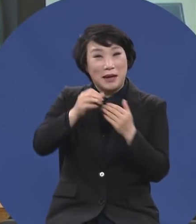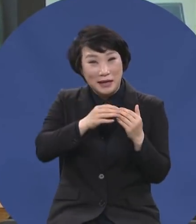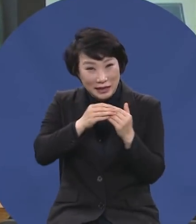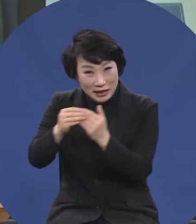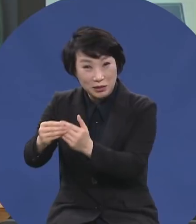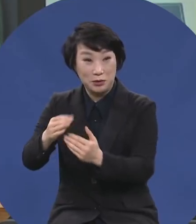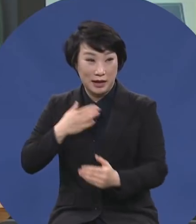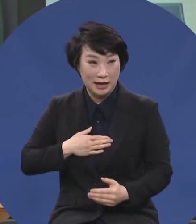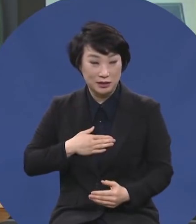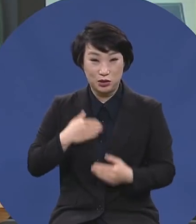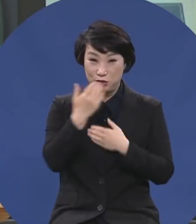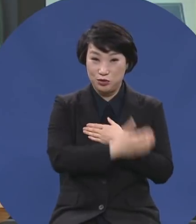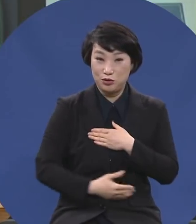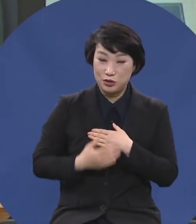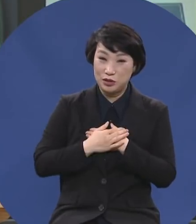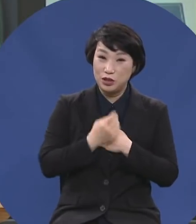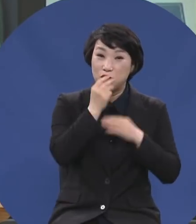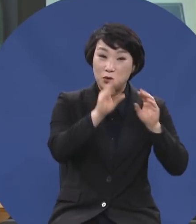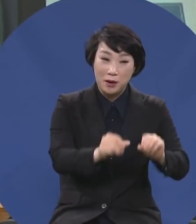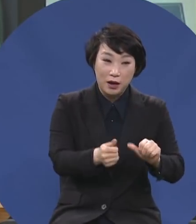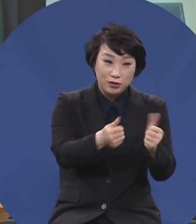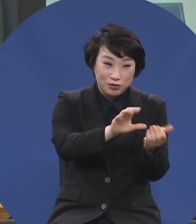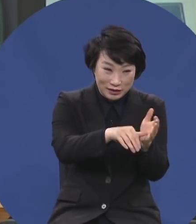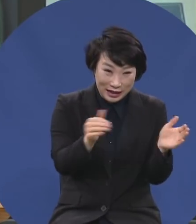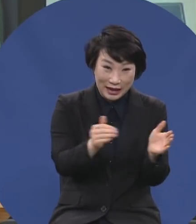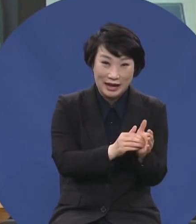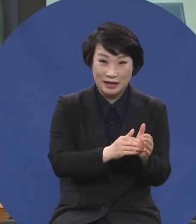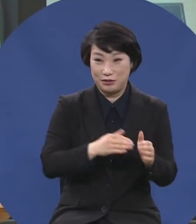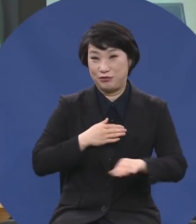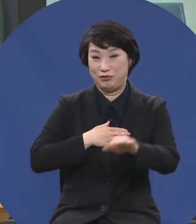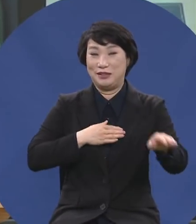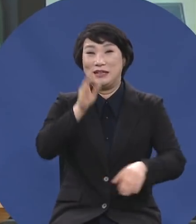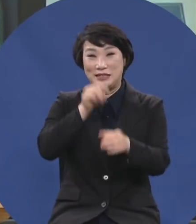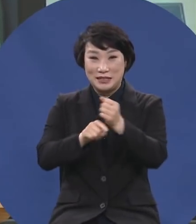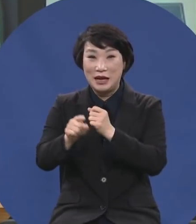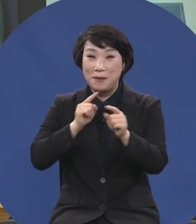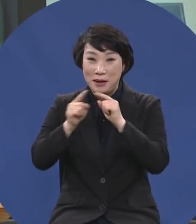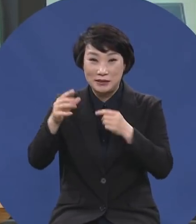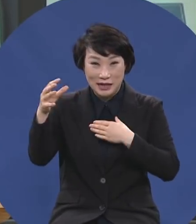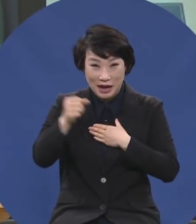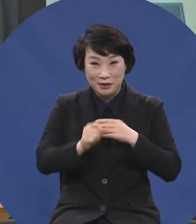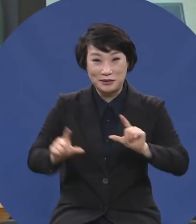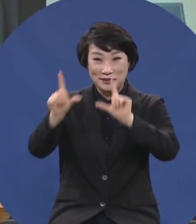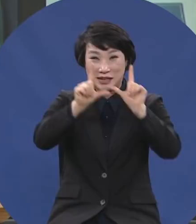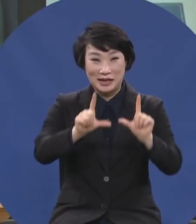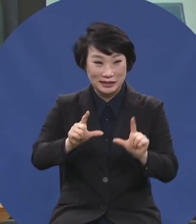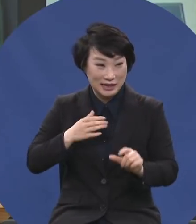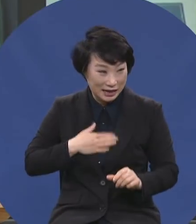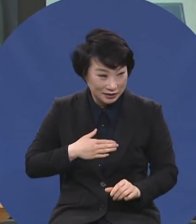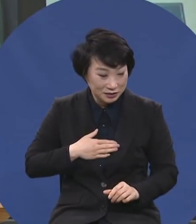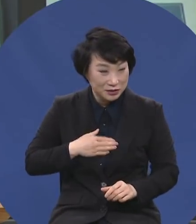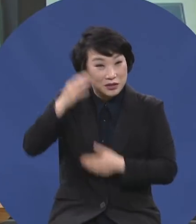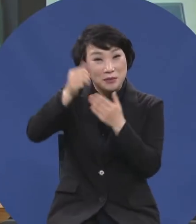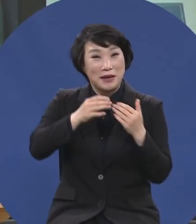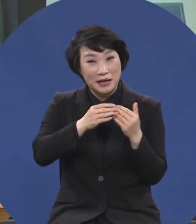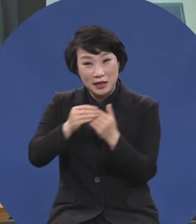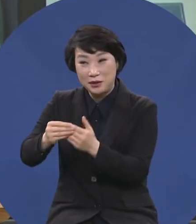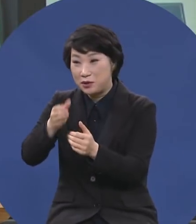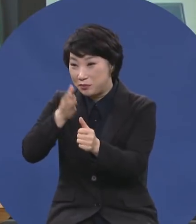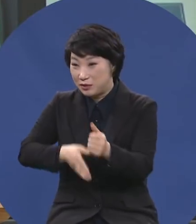인도받다. 육신이 끝나는 그날까지 진리의 말씀으로 사시기를, 성령으로